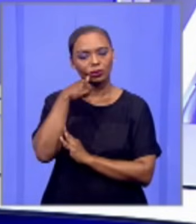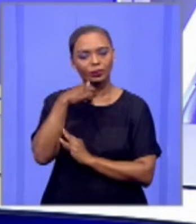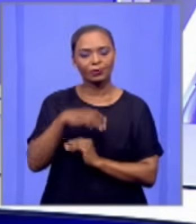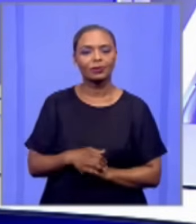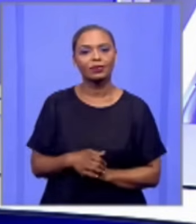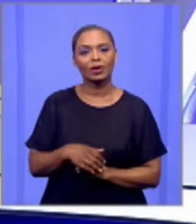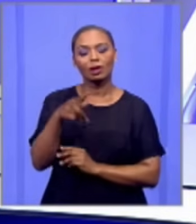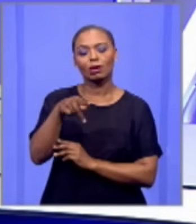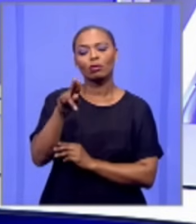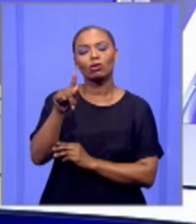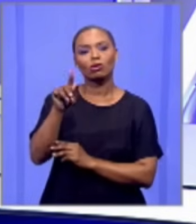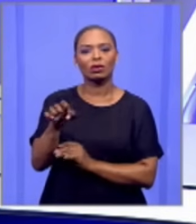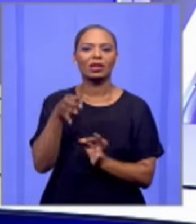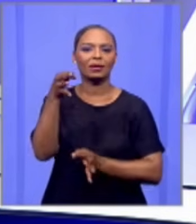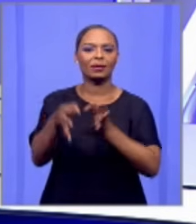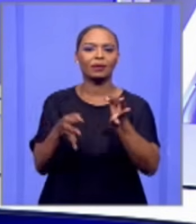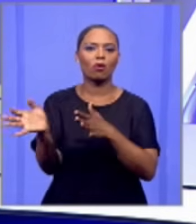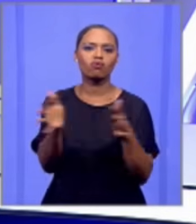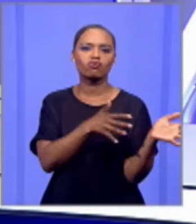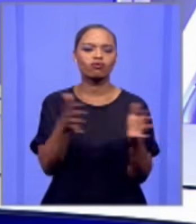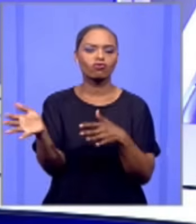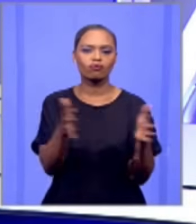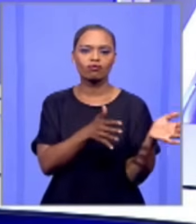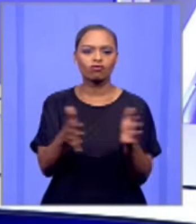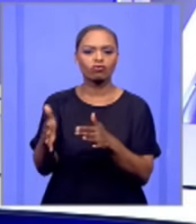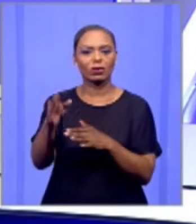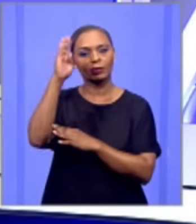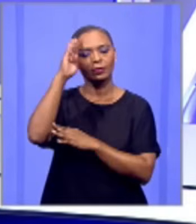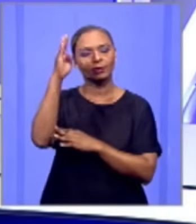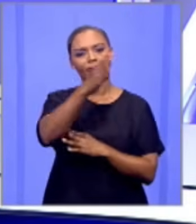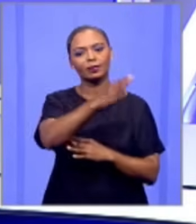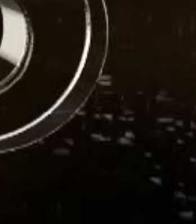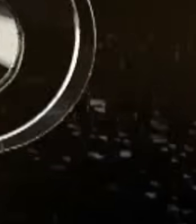Pule Rakgwathe o latela ka kakanyo ya maemo a boso.